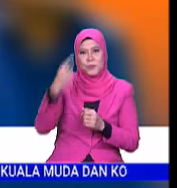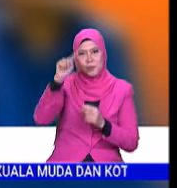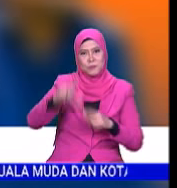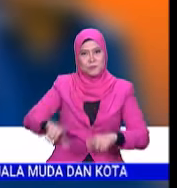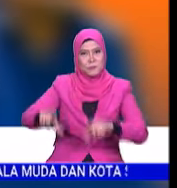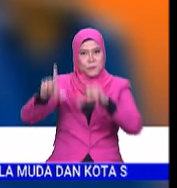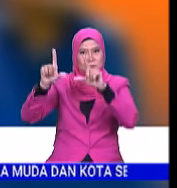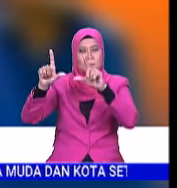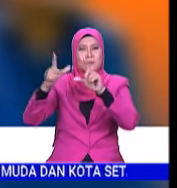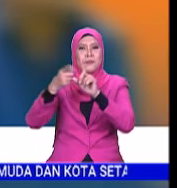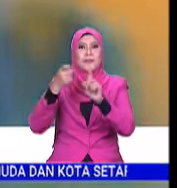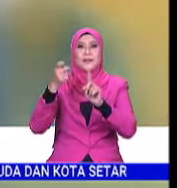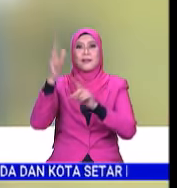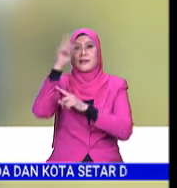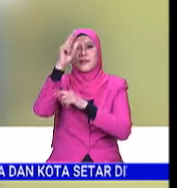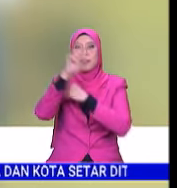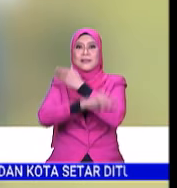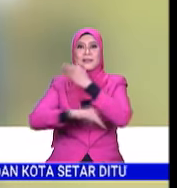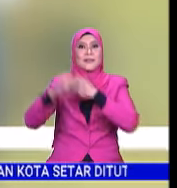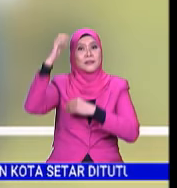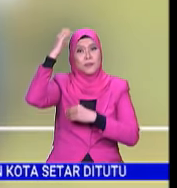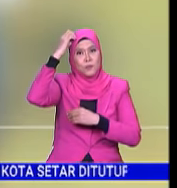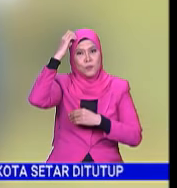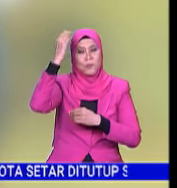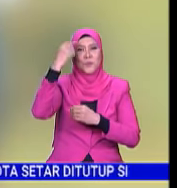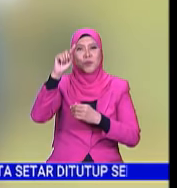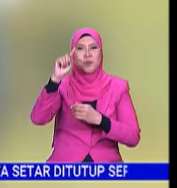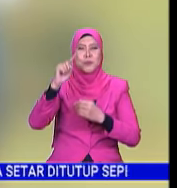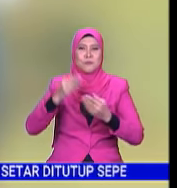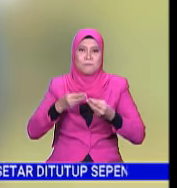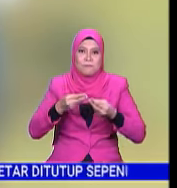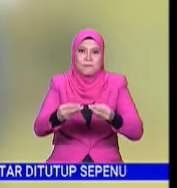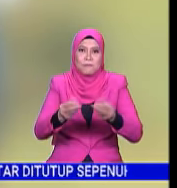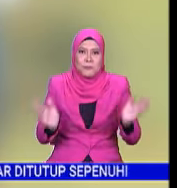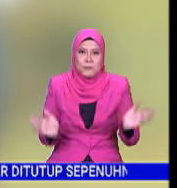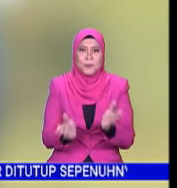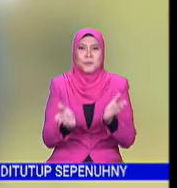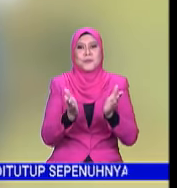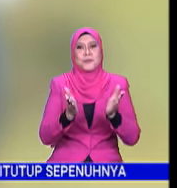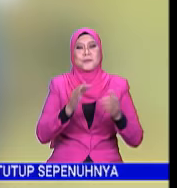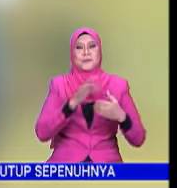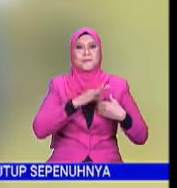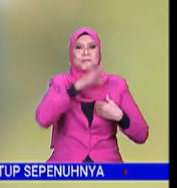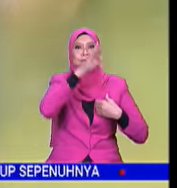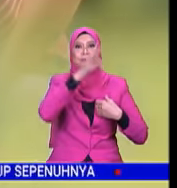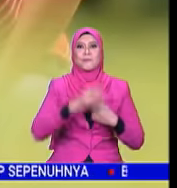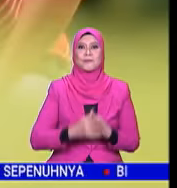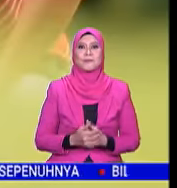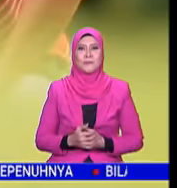Jepun daripada Kerajaan Negeri Selangor sebagai suntikan moral.